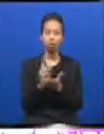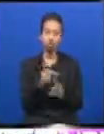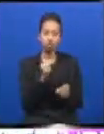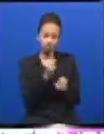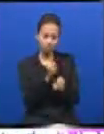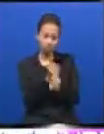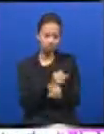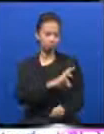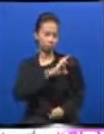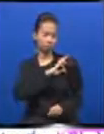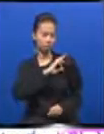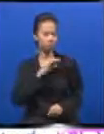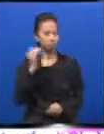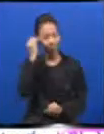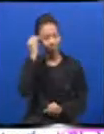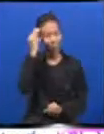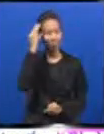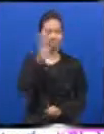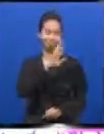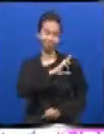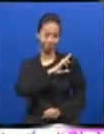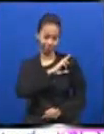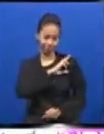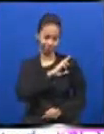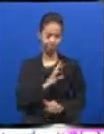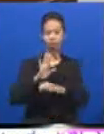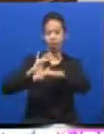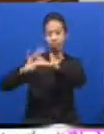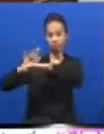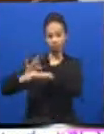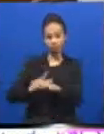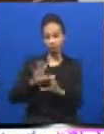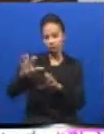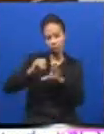ให้ทำอะไรด้วยความรู้ความเข้าใจใช้ทรัพยากรอย่างมีประสิทธิภาพ